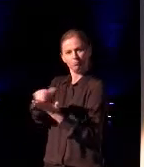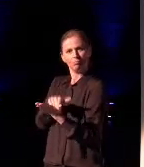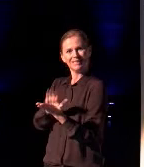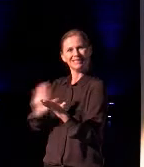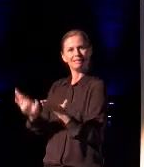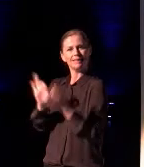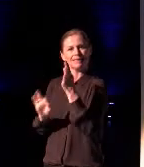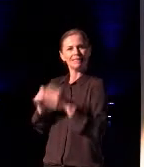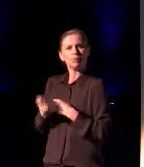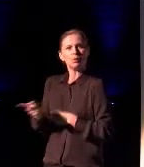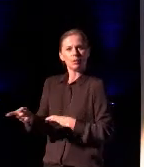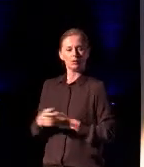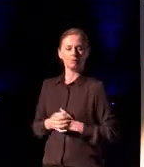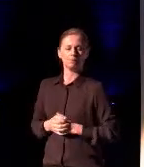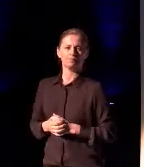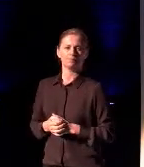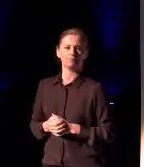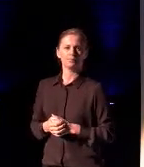medisinbruken også.